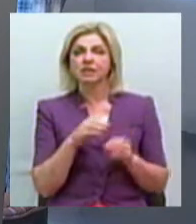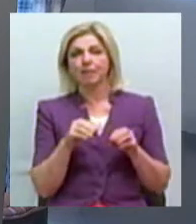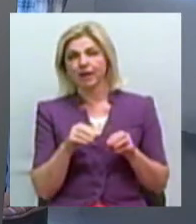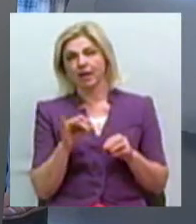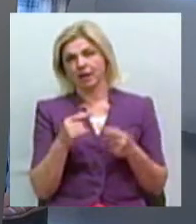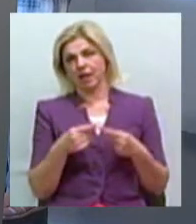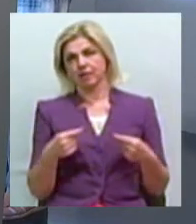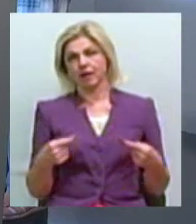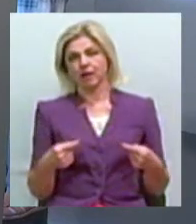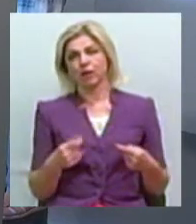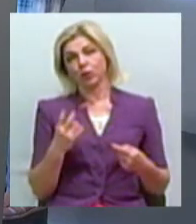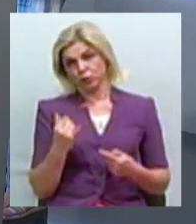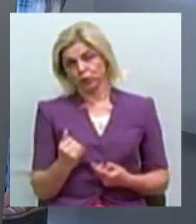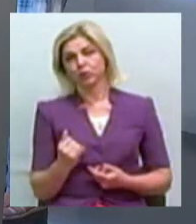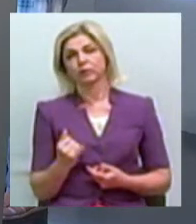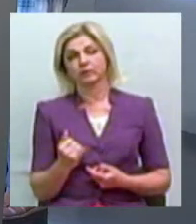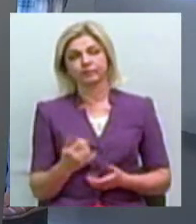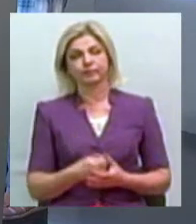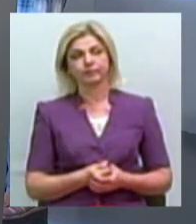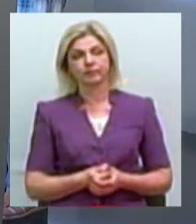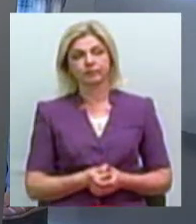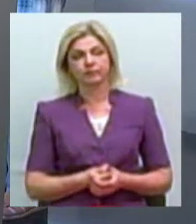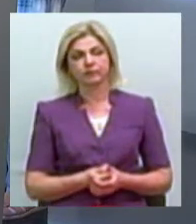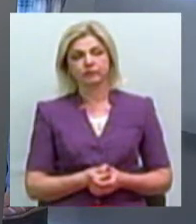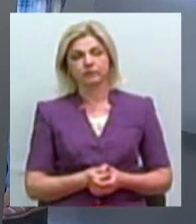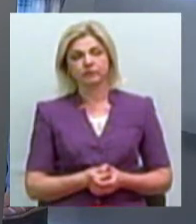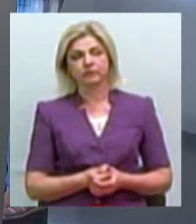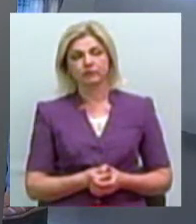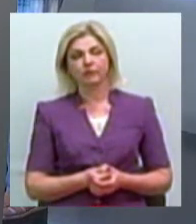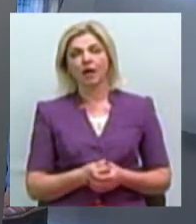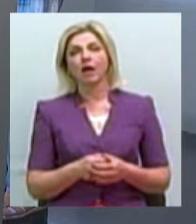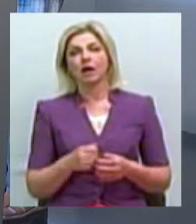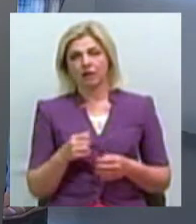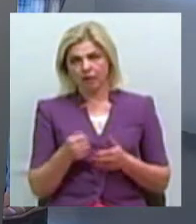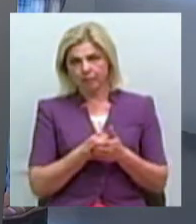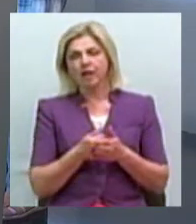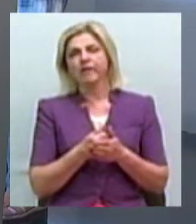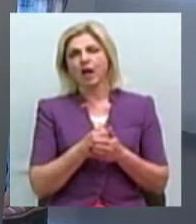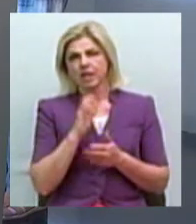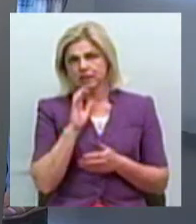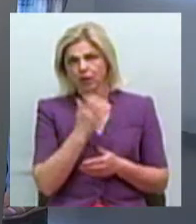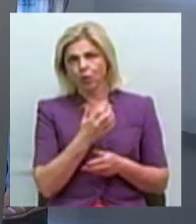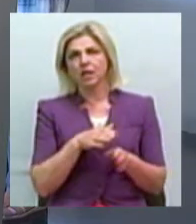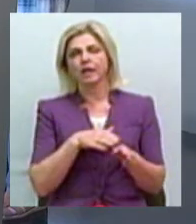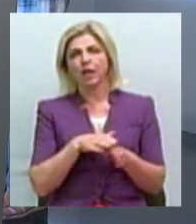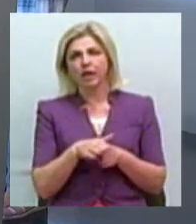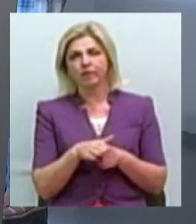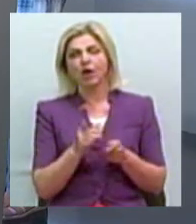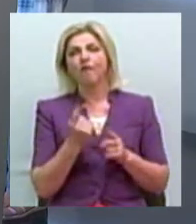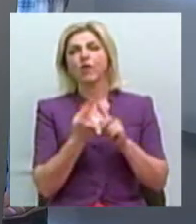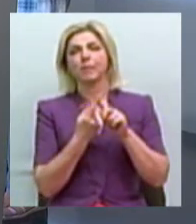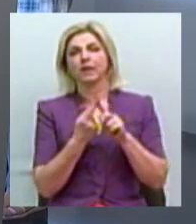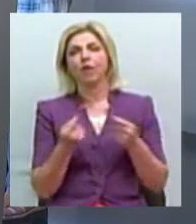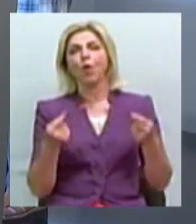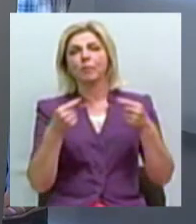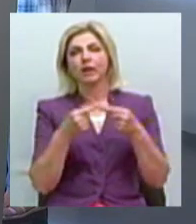далее. Ну, в общем-то, продвигали серьезно, реализовали, ну, во-первых,